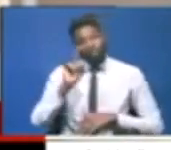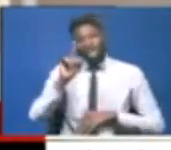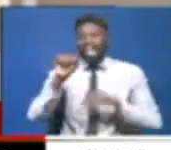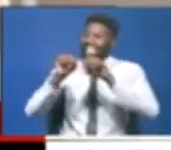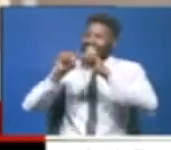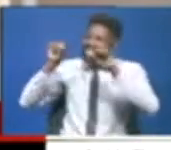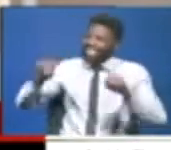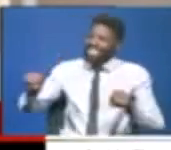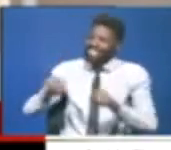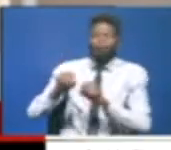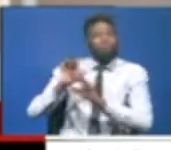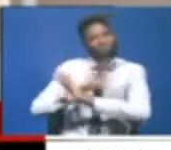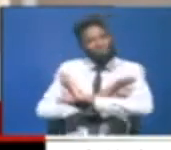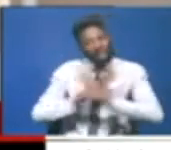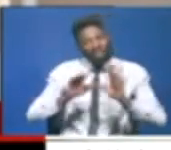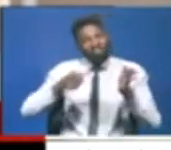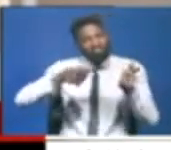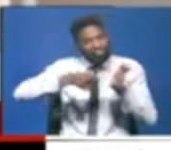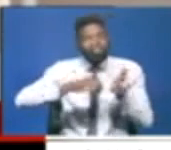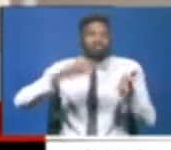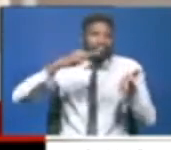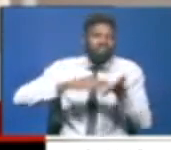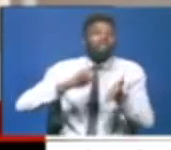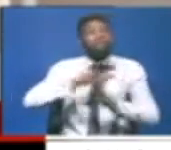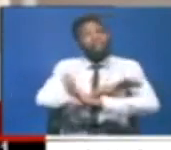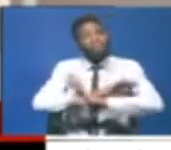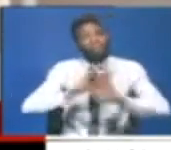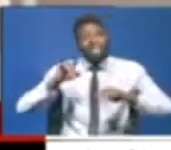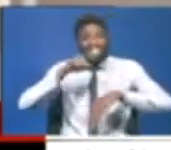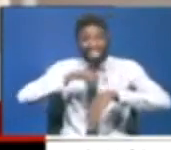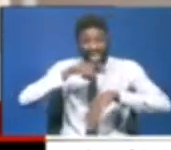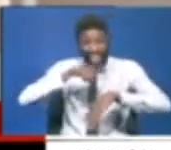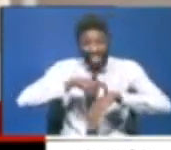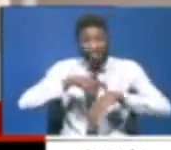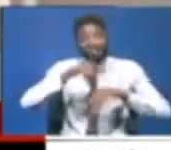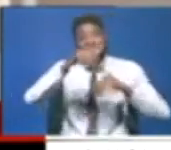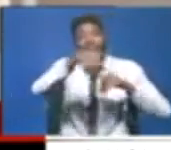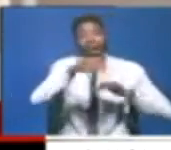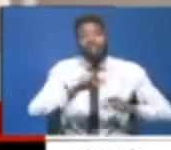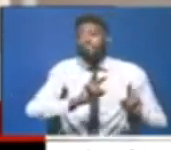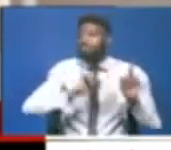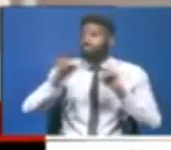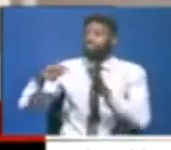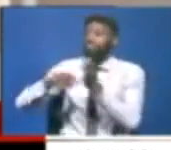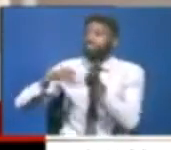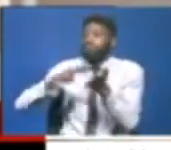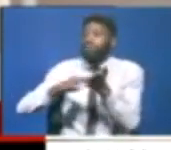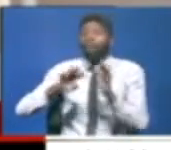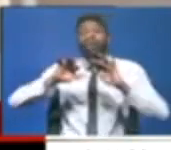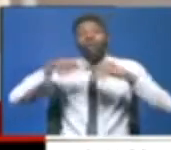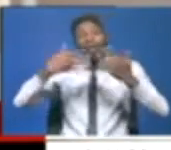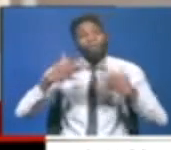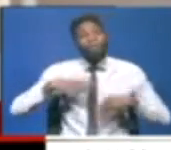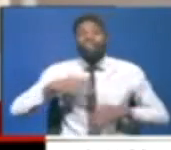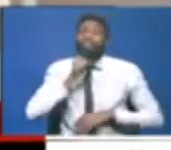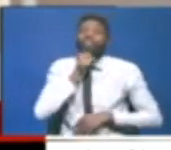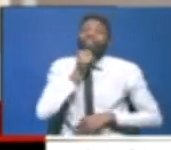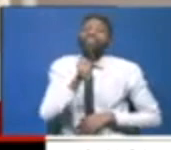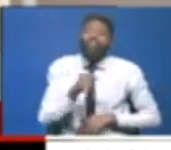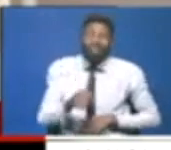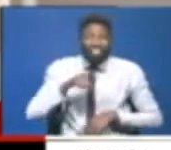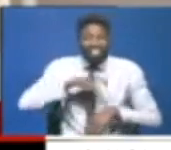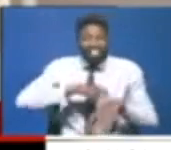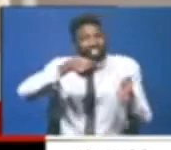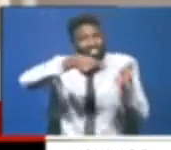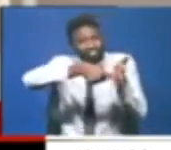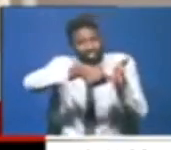ni ya fingerprint, yule mkulima akienda pale ama hata wale ambao ni wazee wa kongwe, wakienda pale ukiweka kidole chako